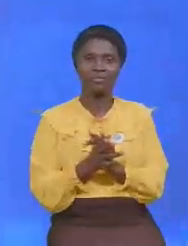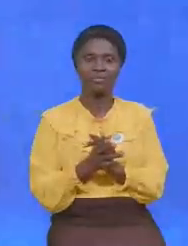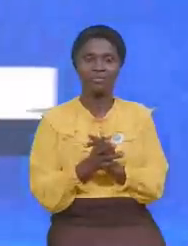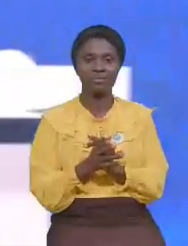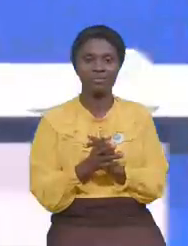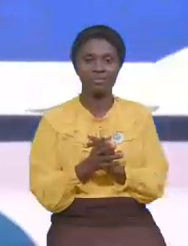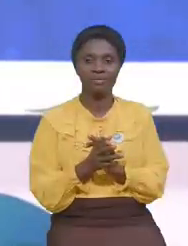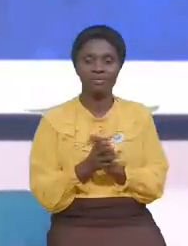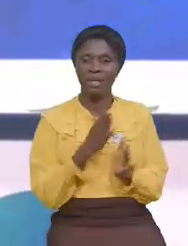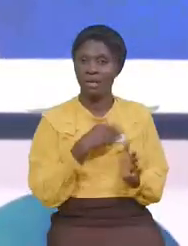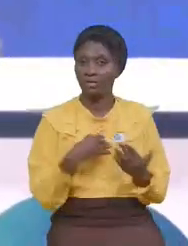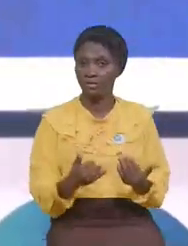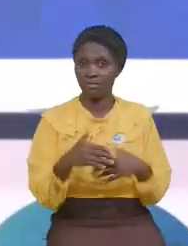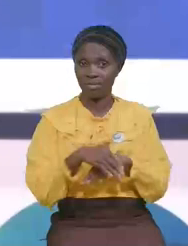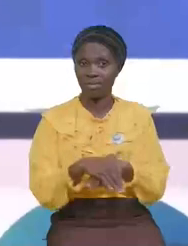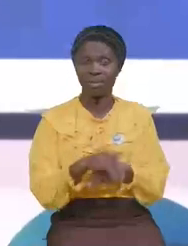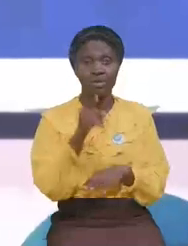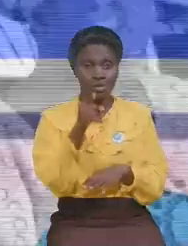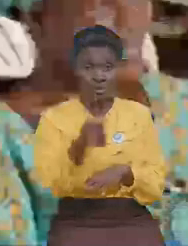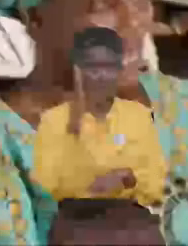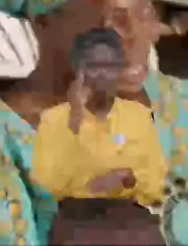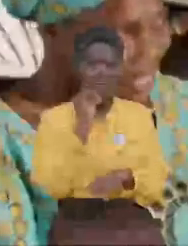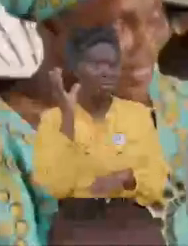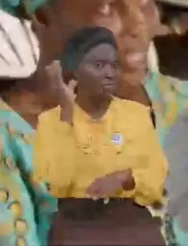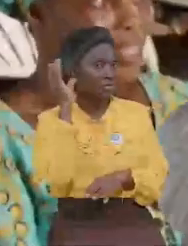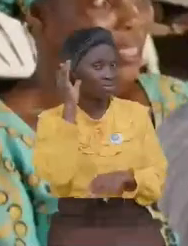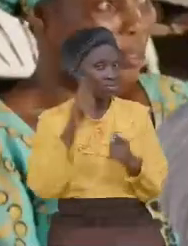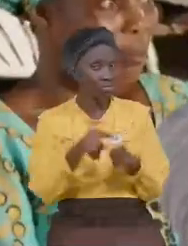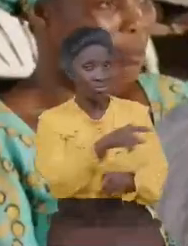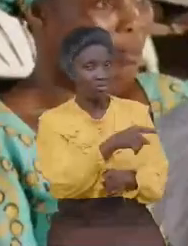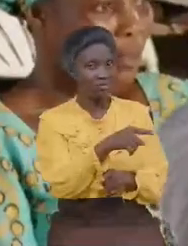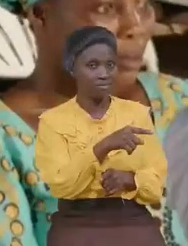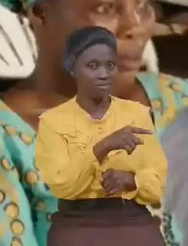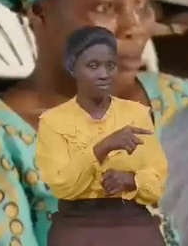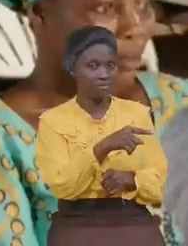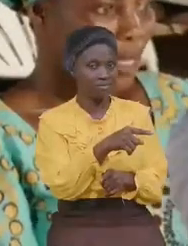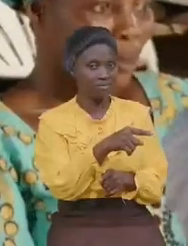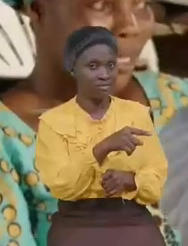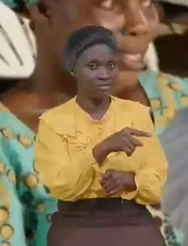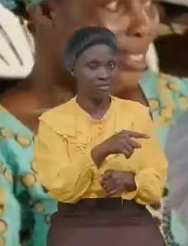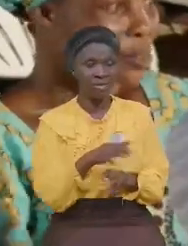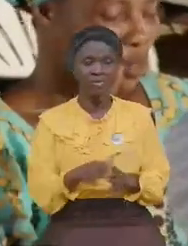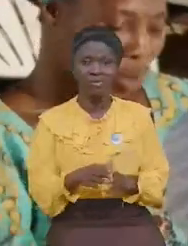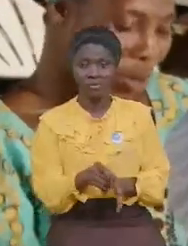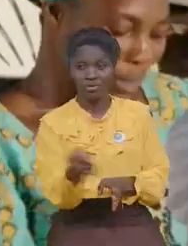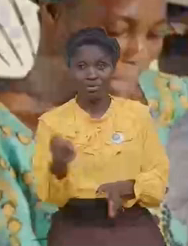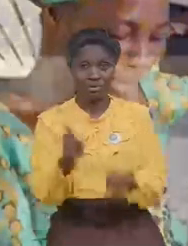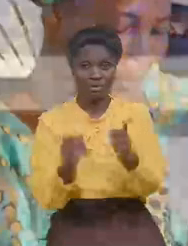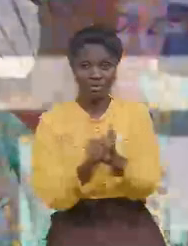Christ le Sauveur. Ce soir, vous n'allez pas les écouter. Ceux qui te piétinaient,